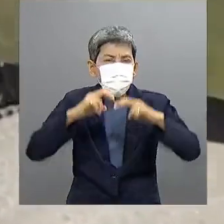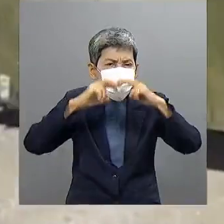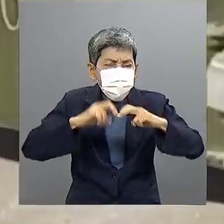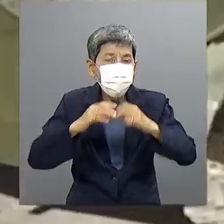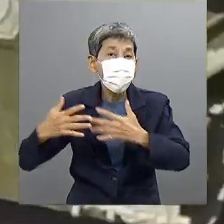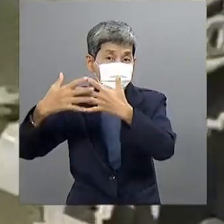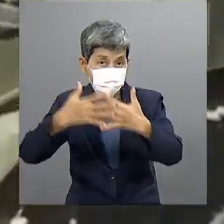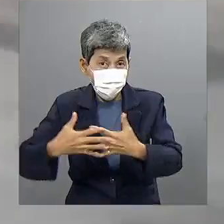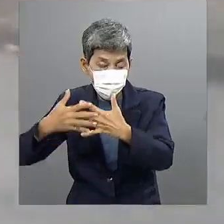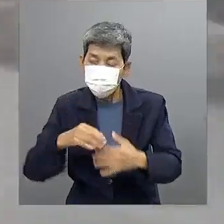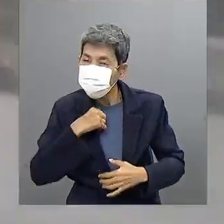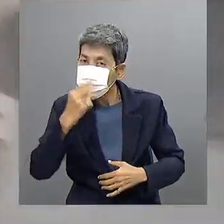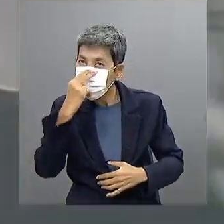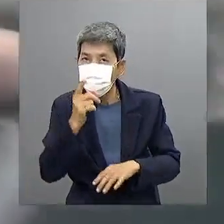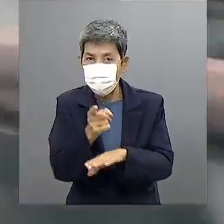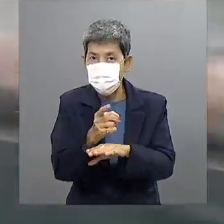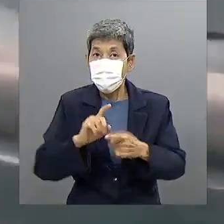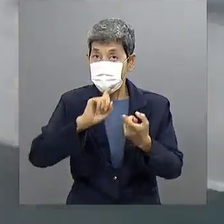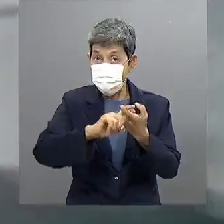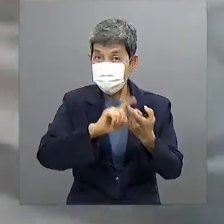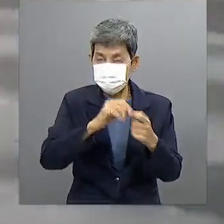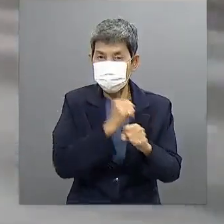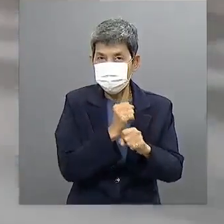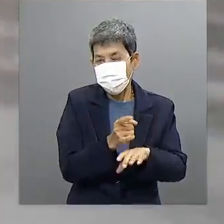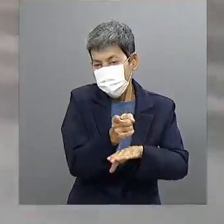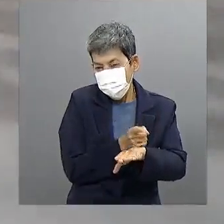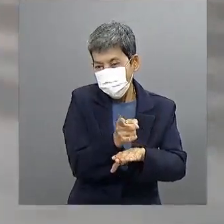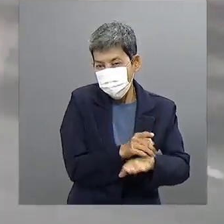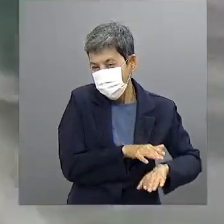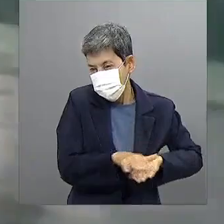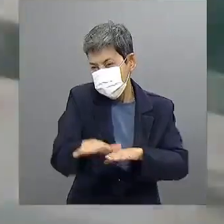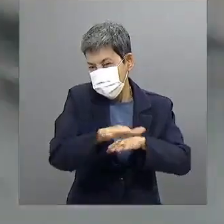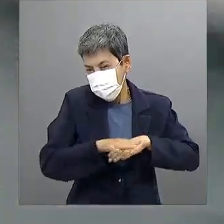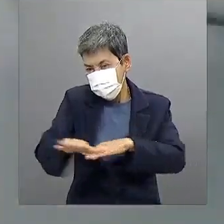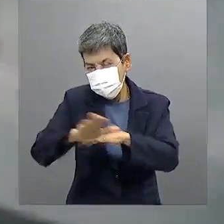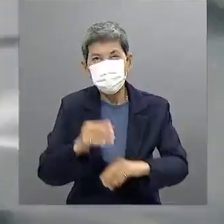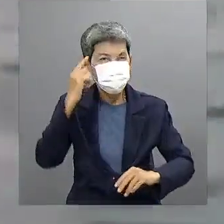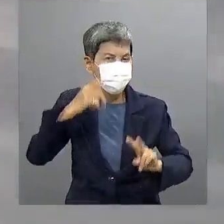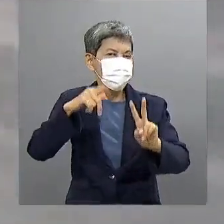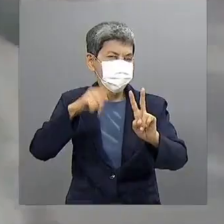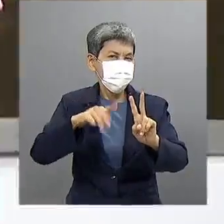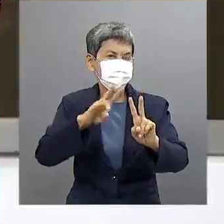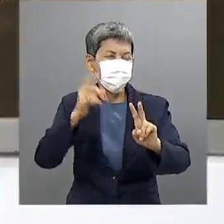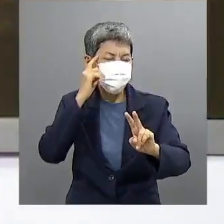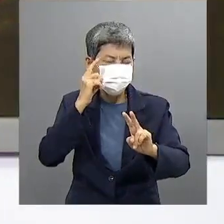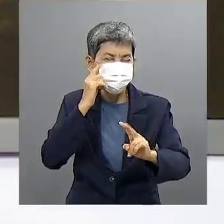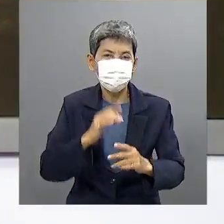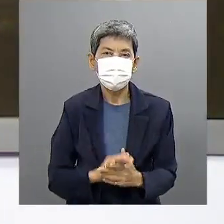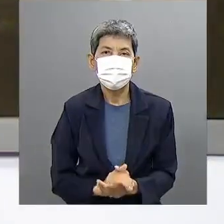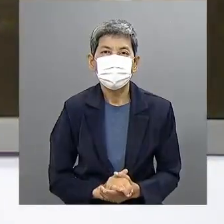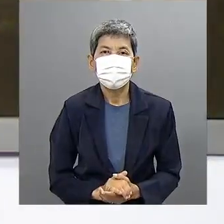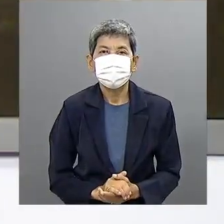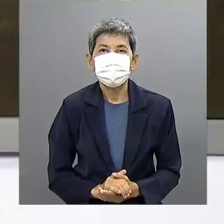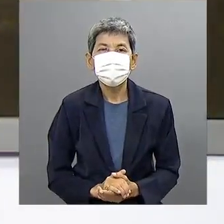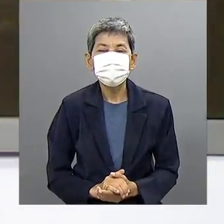าประเมินว่ารัสเซียน่าจะขนรถถังมาใช้ในศึกยูเครนประมาณ 2,700 คันค่ะแม้